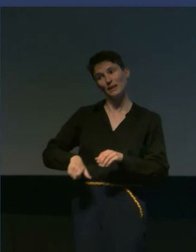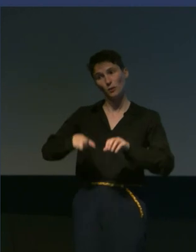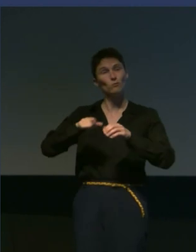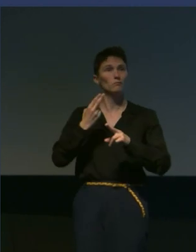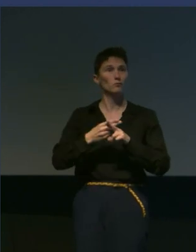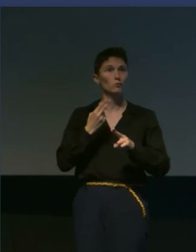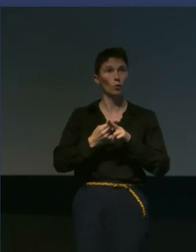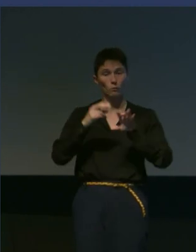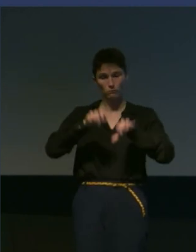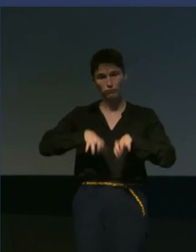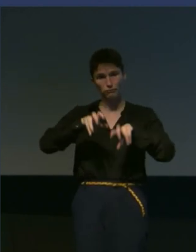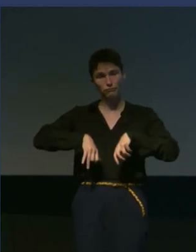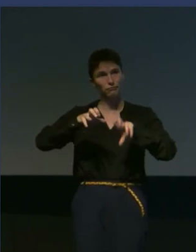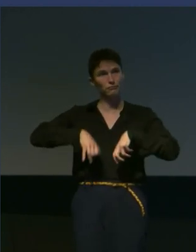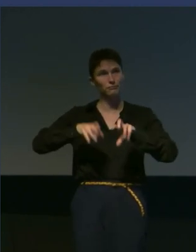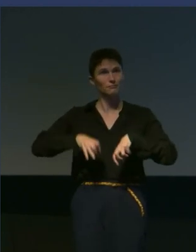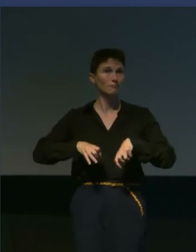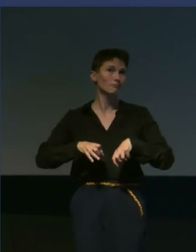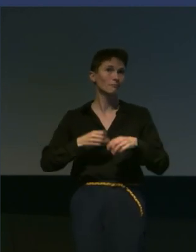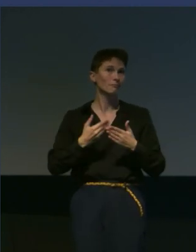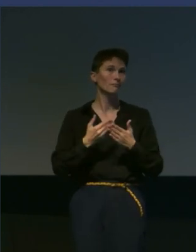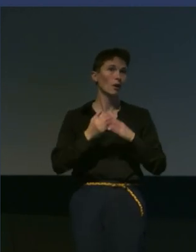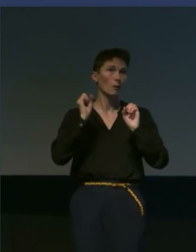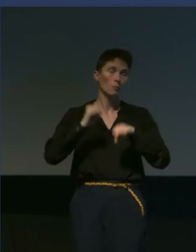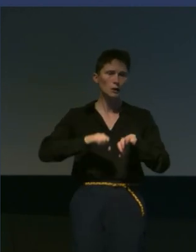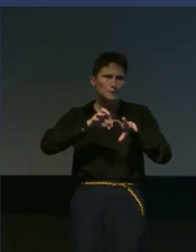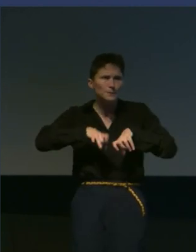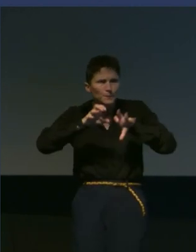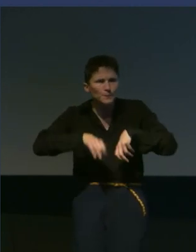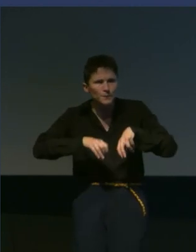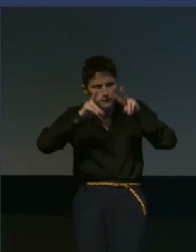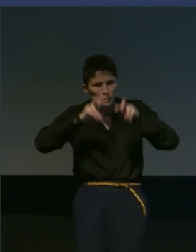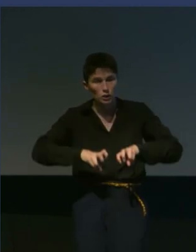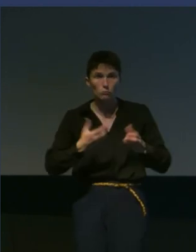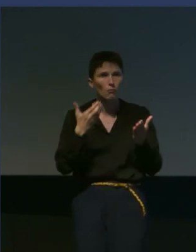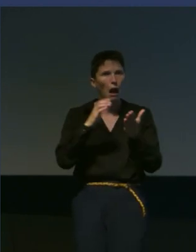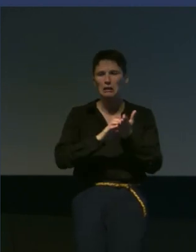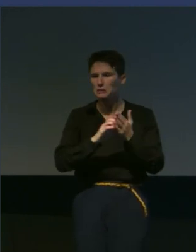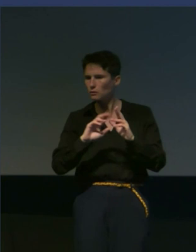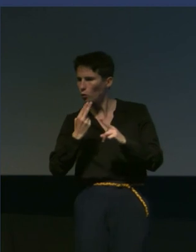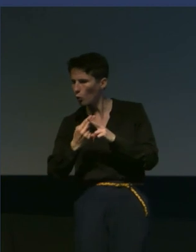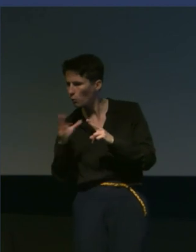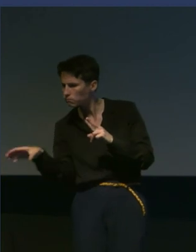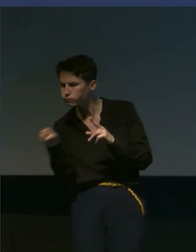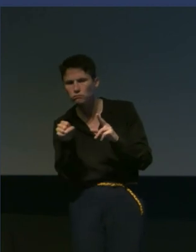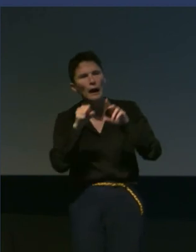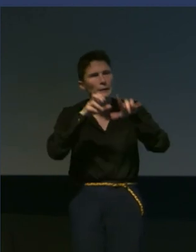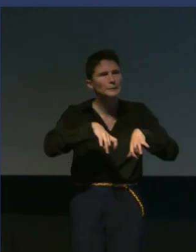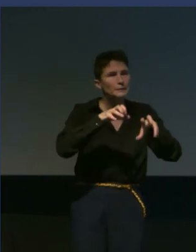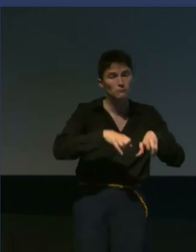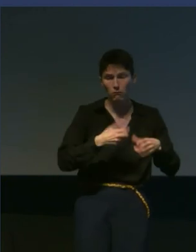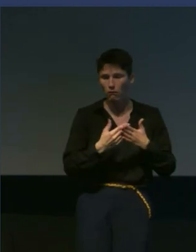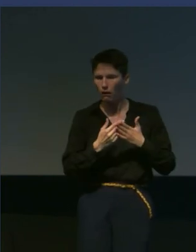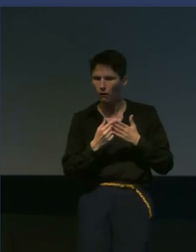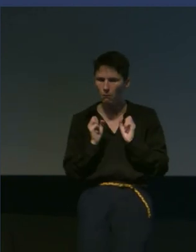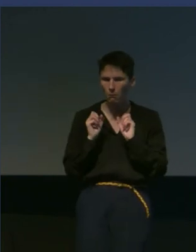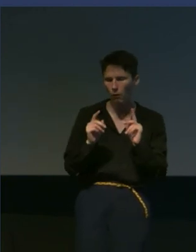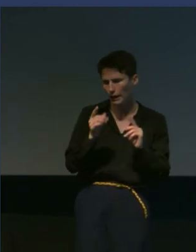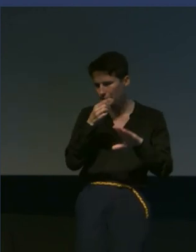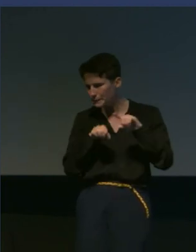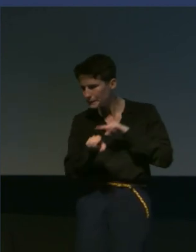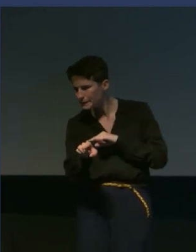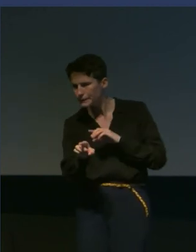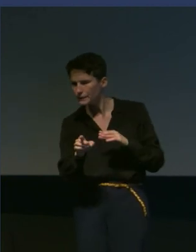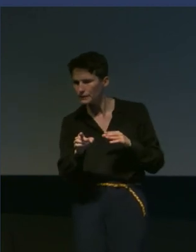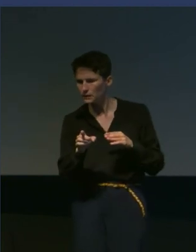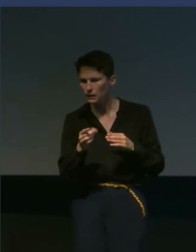en bas de l'écran ou à la radio ou dans l'article quand quelqu'un est cité. Et à partir de là, ben, c'est facile de savoir si notre